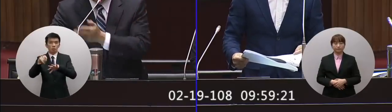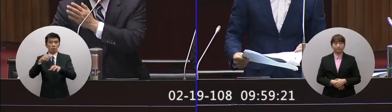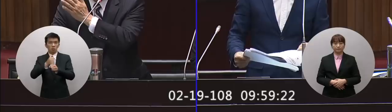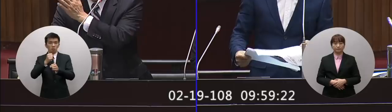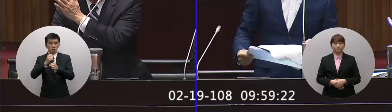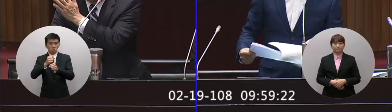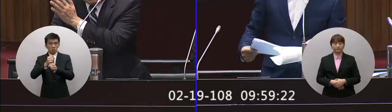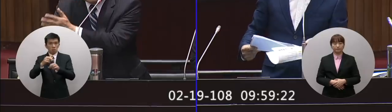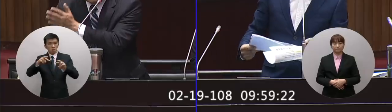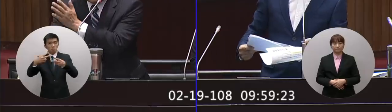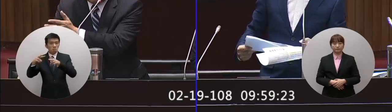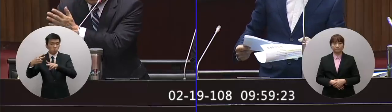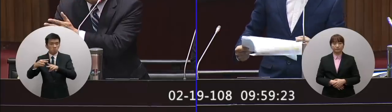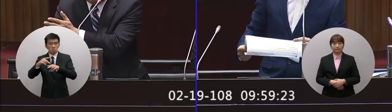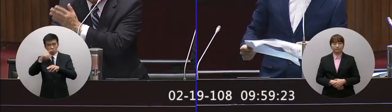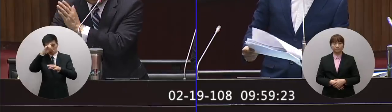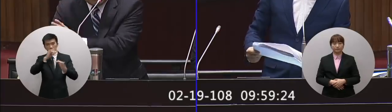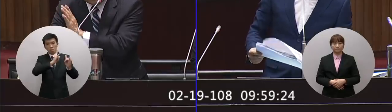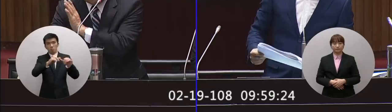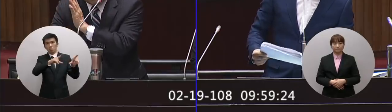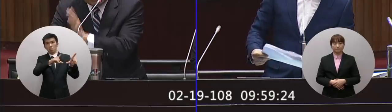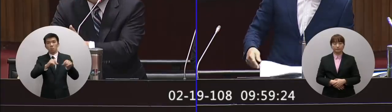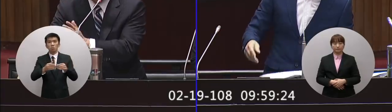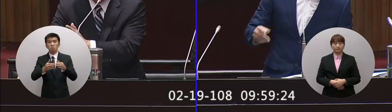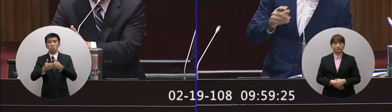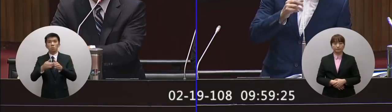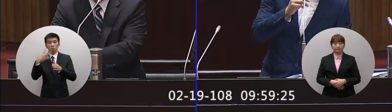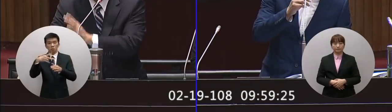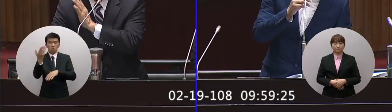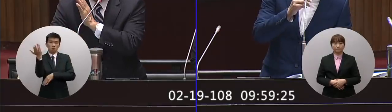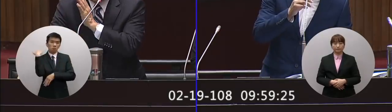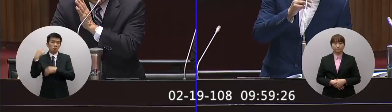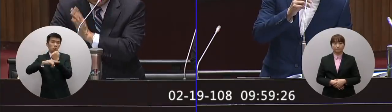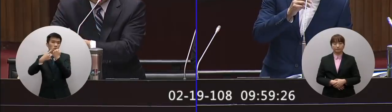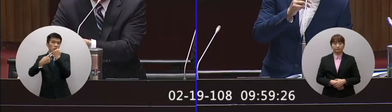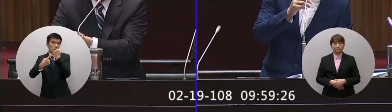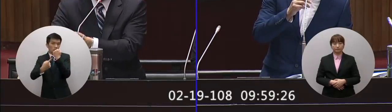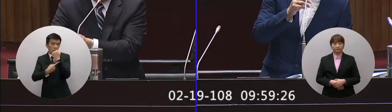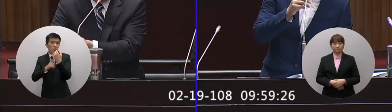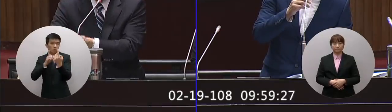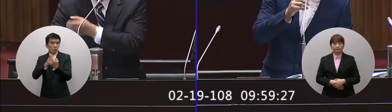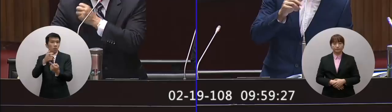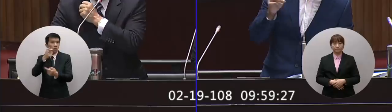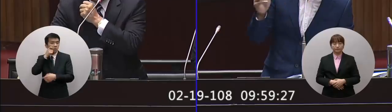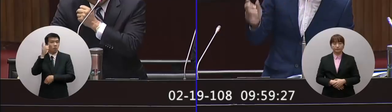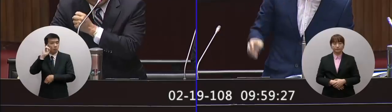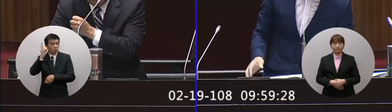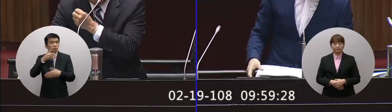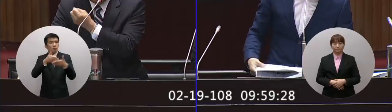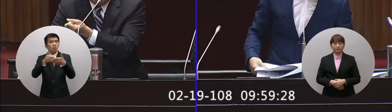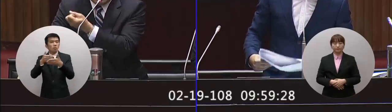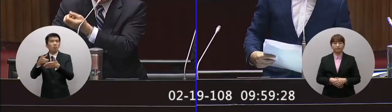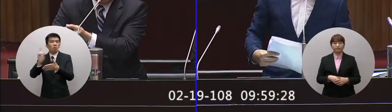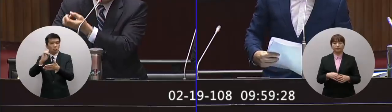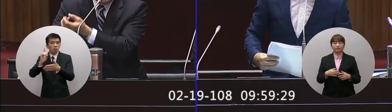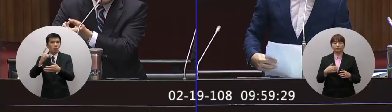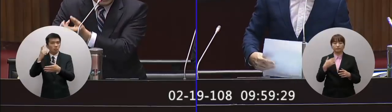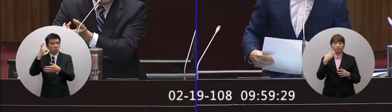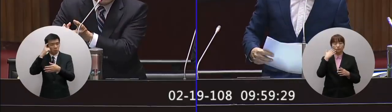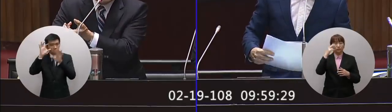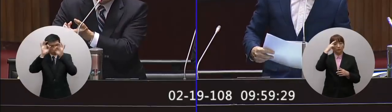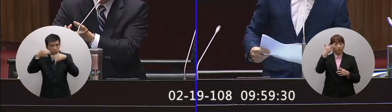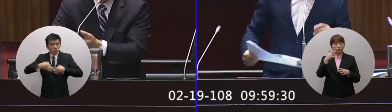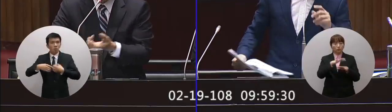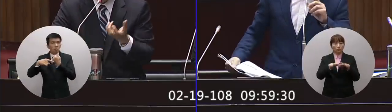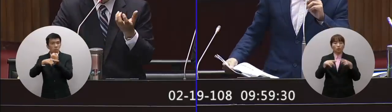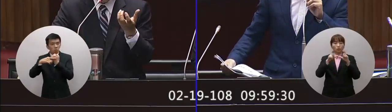状，以及上次修法后所碰到的哪些问题是执行有偏差，或者 划划 过于